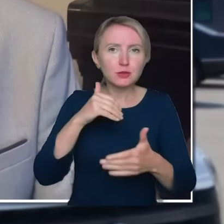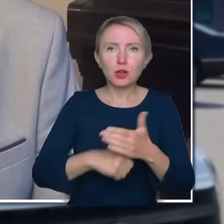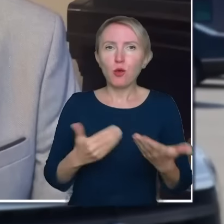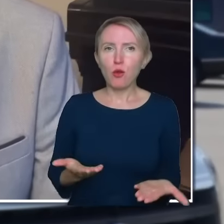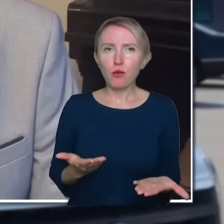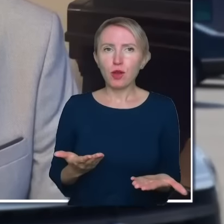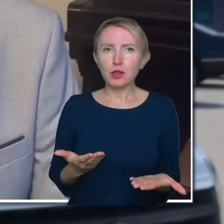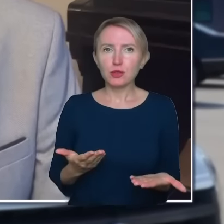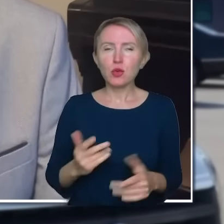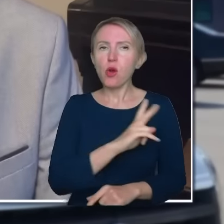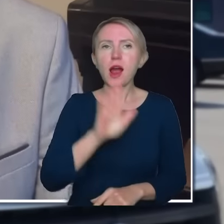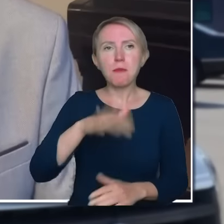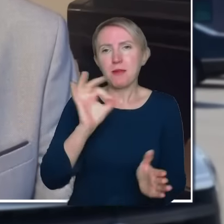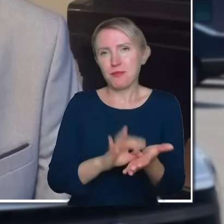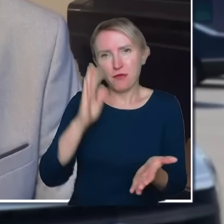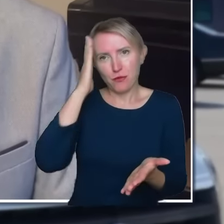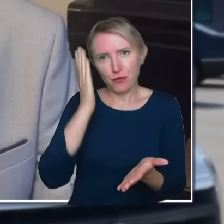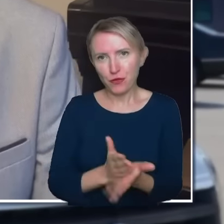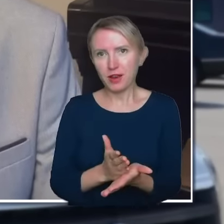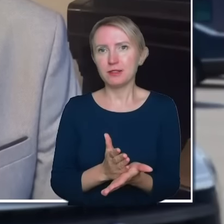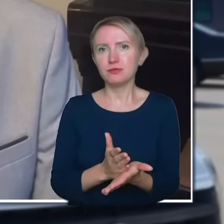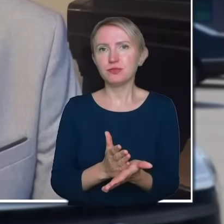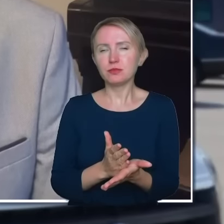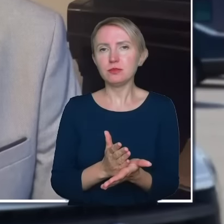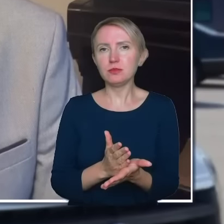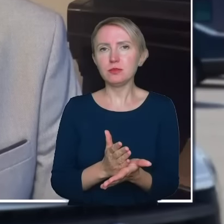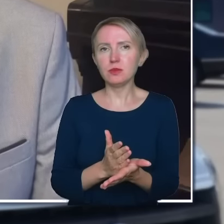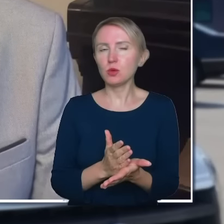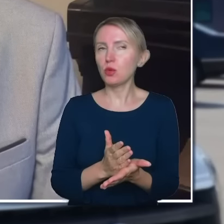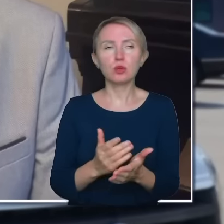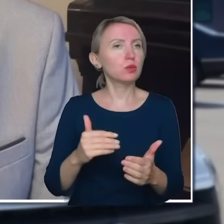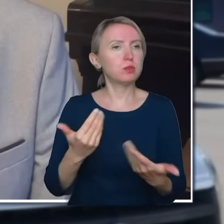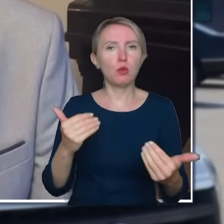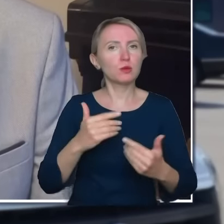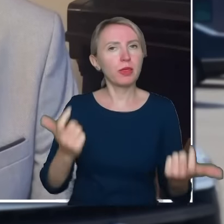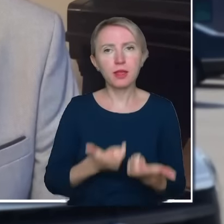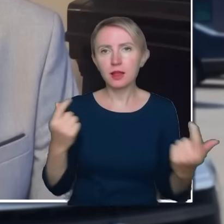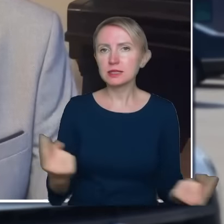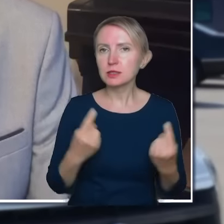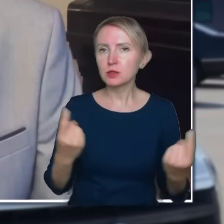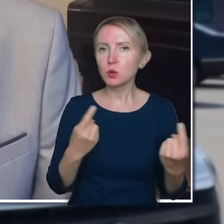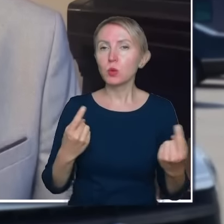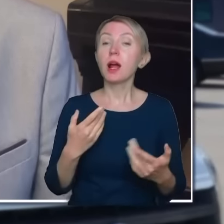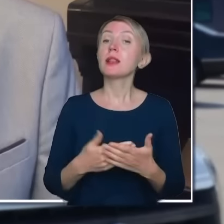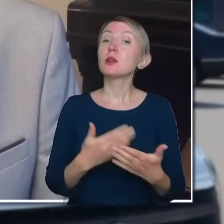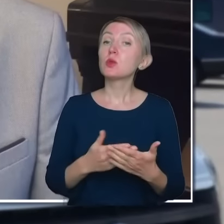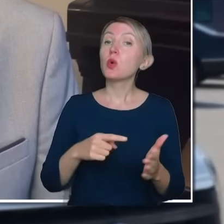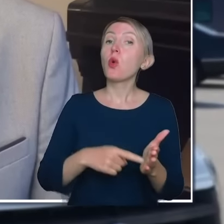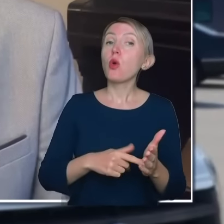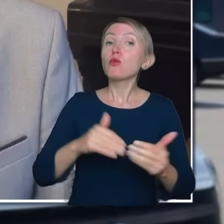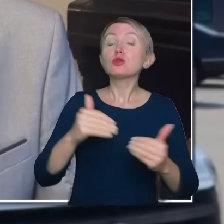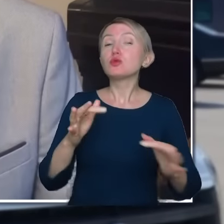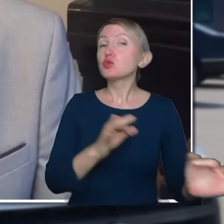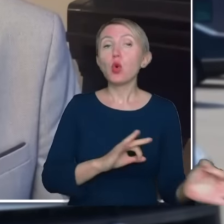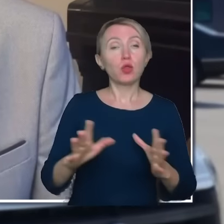chyba nikogo przekonywać, do jakiej tragedii może dojść na drodze. Dlatego tutaj powinna być natychmiastowa